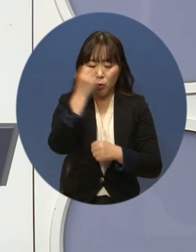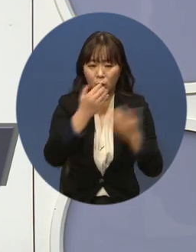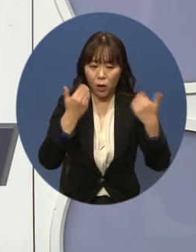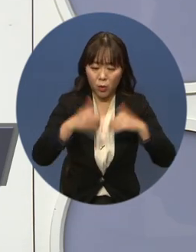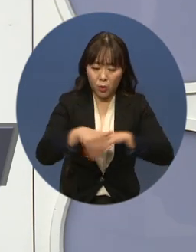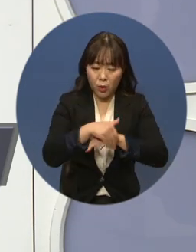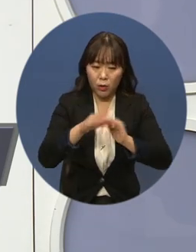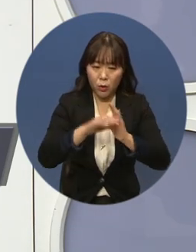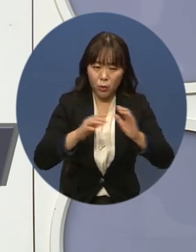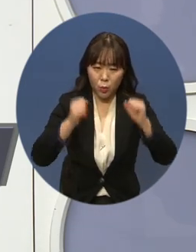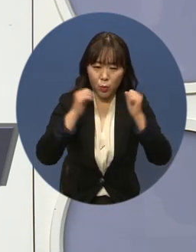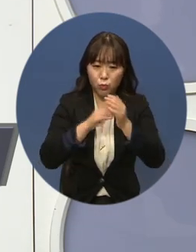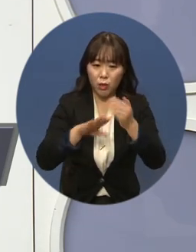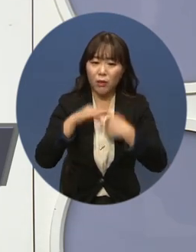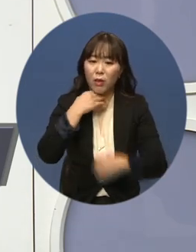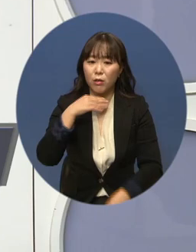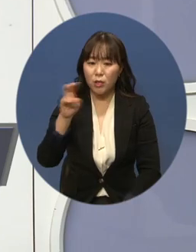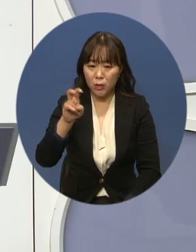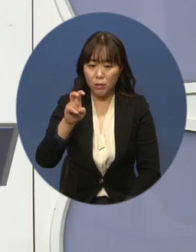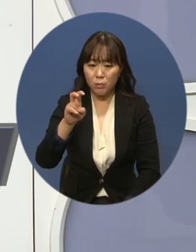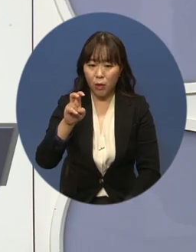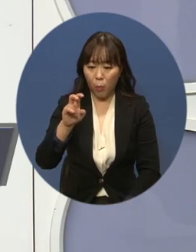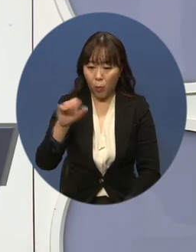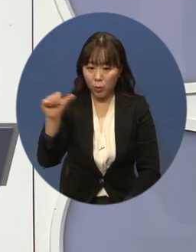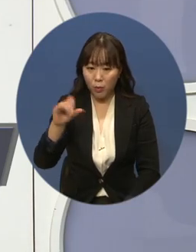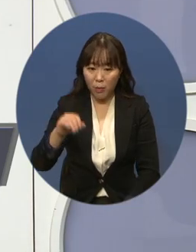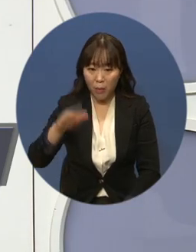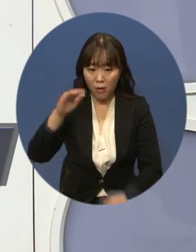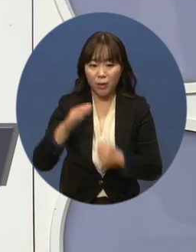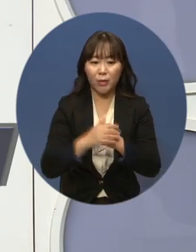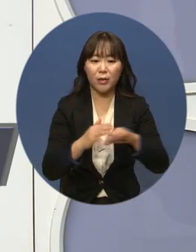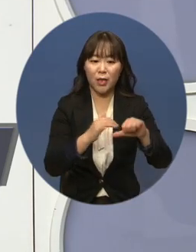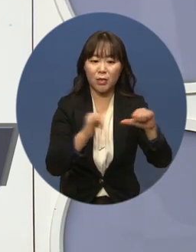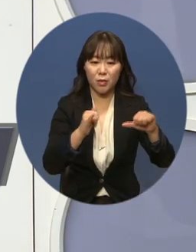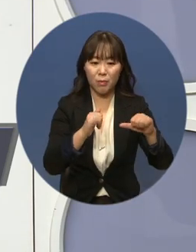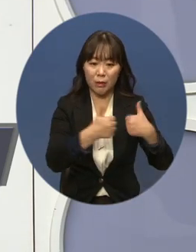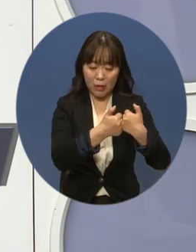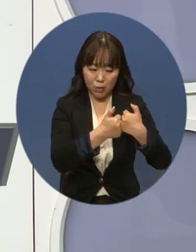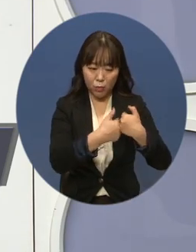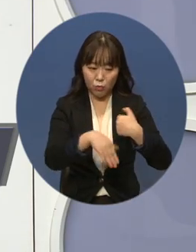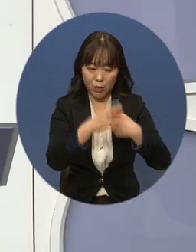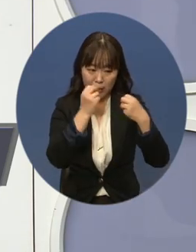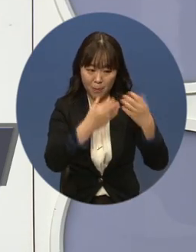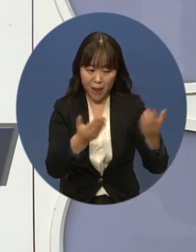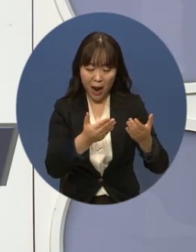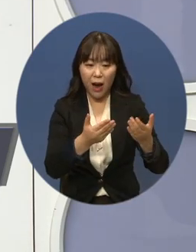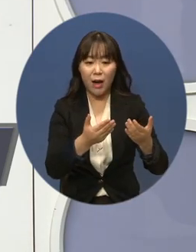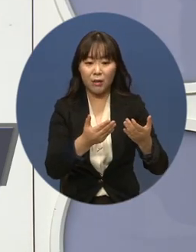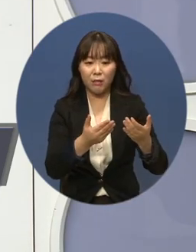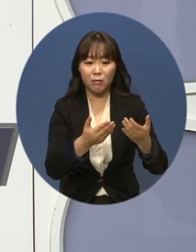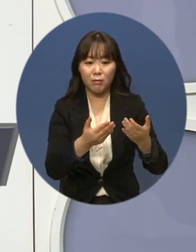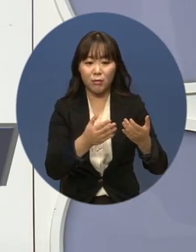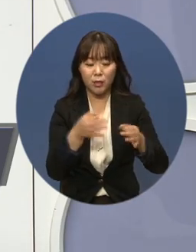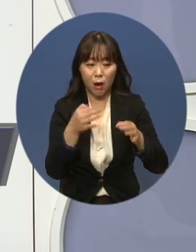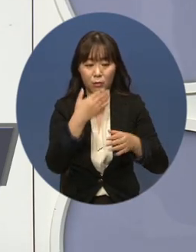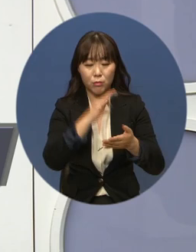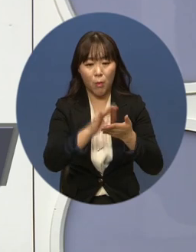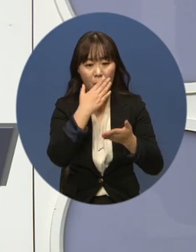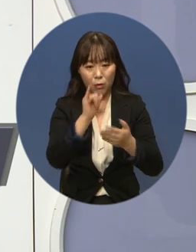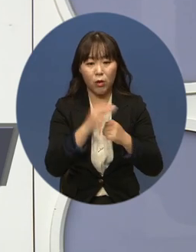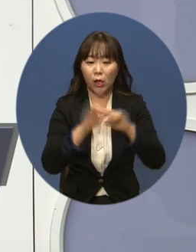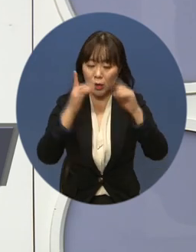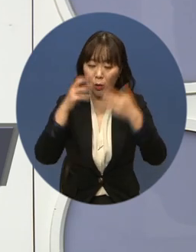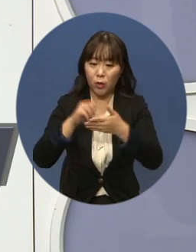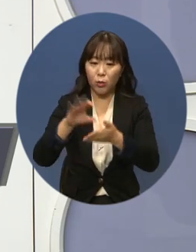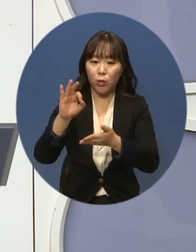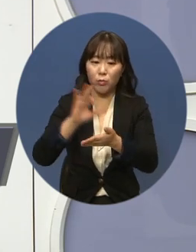이제 졸업하고 20살 되면 5천만 나오니까 그렇죠. 한 5명이 의논해서 우리 창업을 하자 해서 창업 자금을 할 수도 있고 대학 등록금을 할